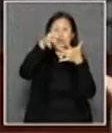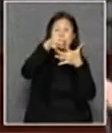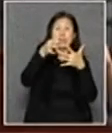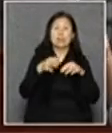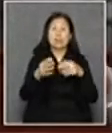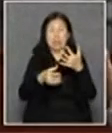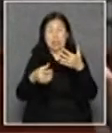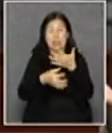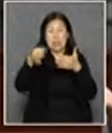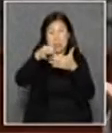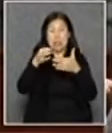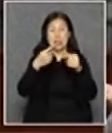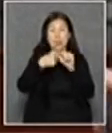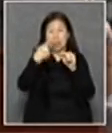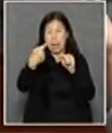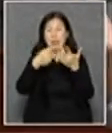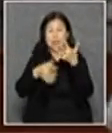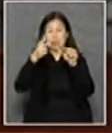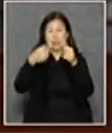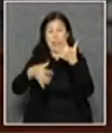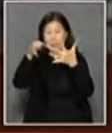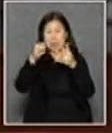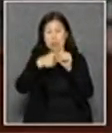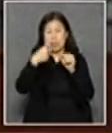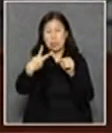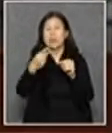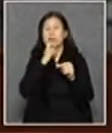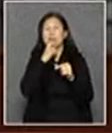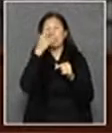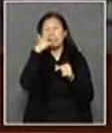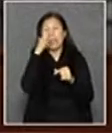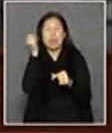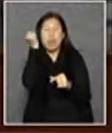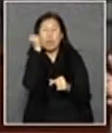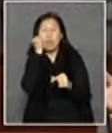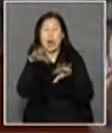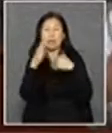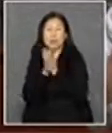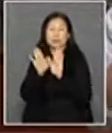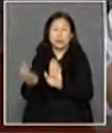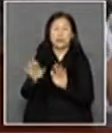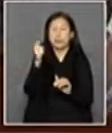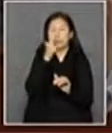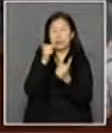升的時候越是學到一些艱辛的，是越覺得抗拒，越是不想讀下去。所以如果我們不是這